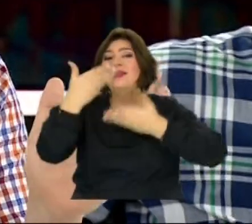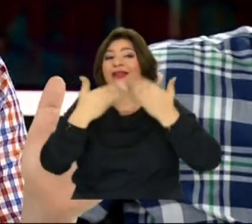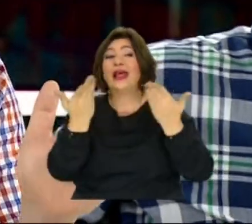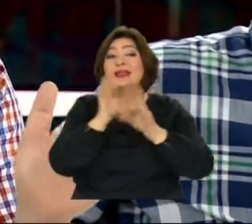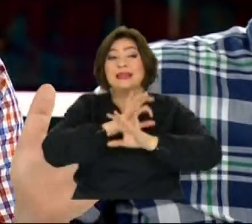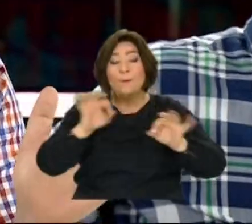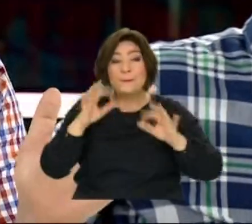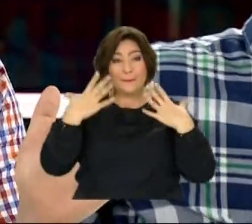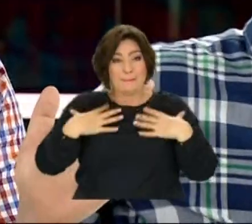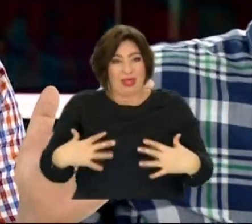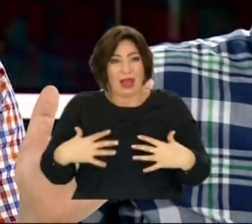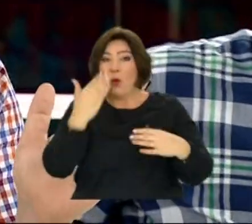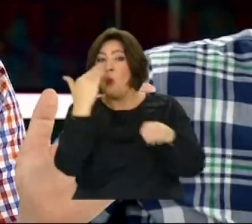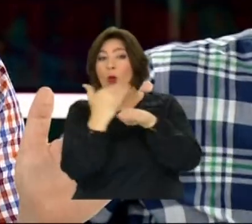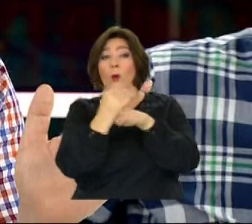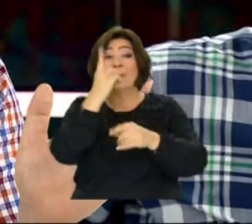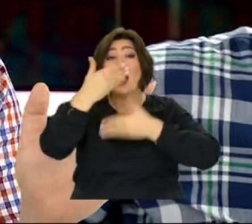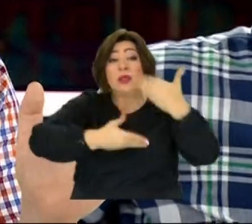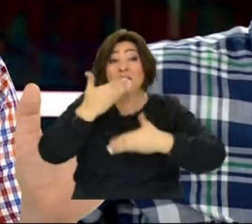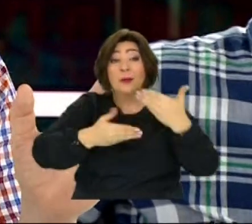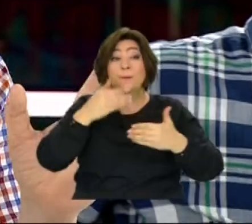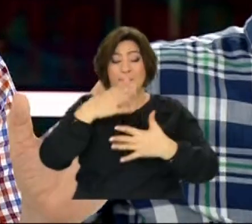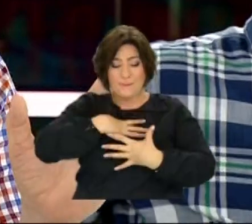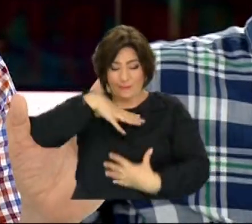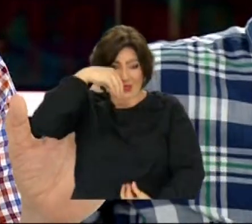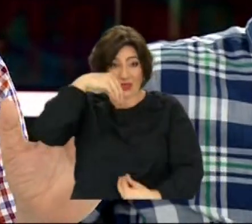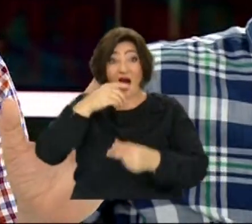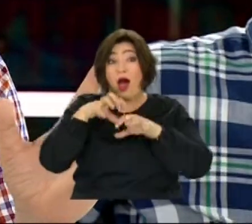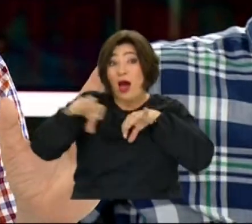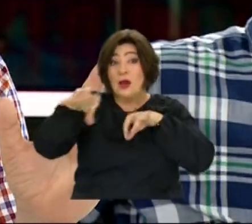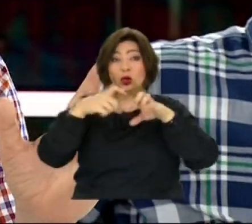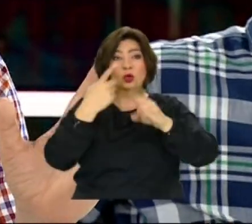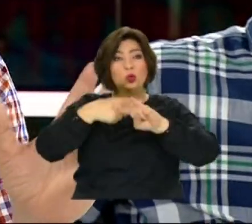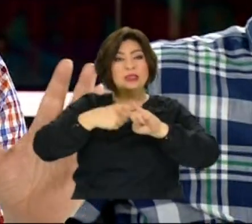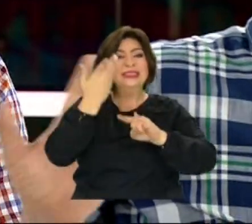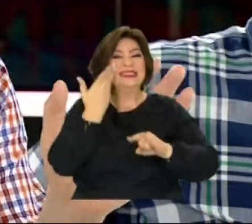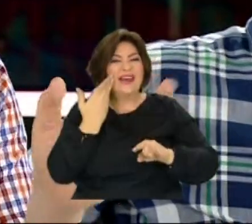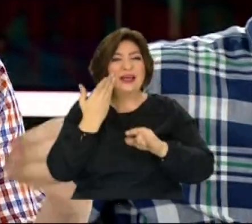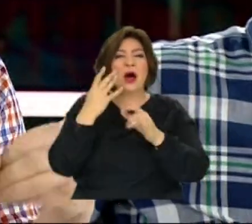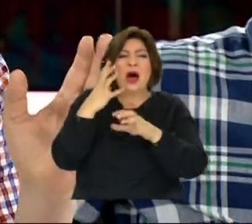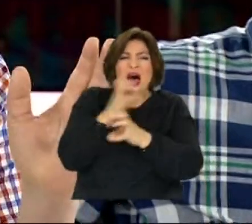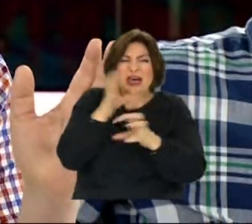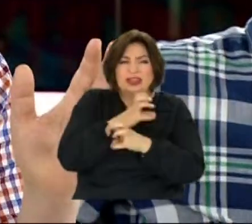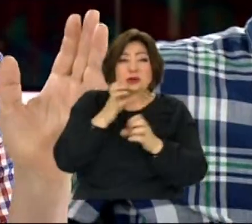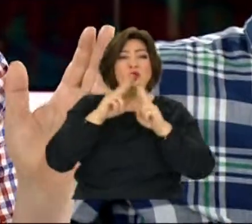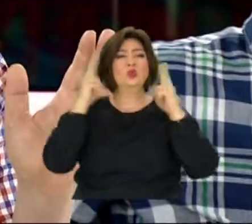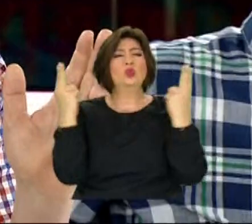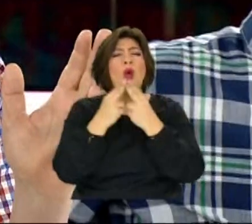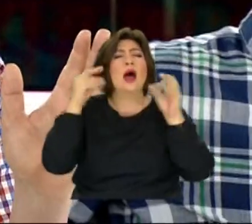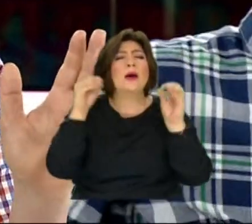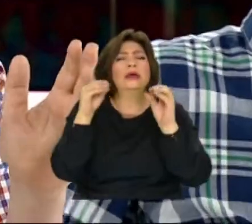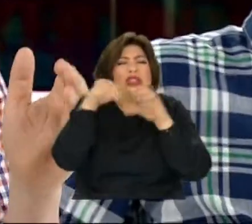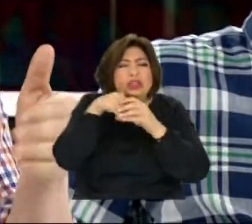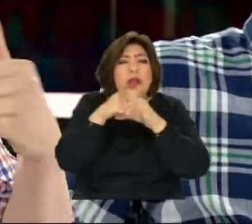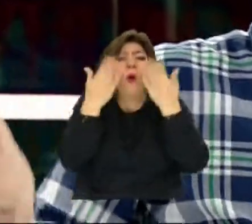tamamen bedenli şeye uygun bir tariftir. Bedenden bağımsız ruhun zevk veya acı alması şeklinde bir anlatım Kur'an hiçbir yer, dünya içinde yoktur. Bırakın ahiret